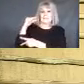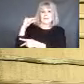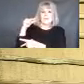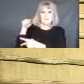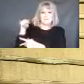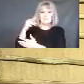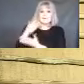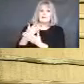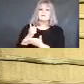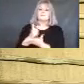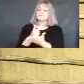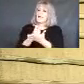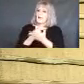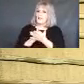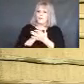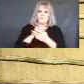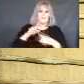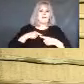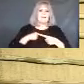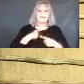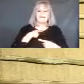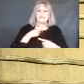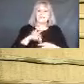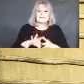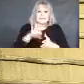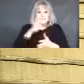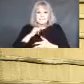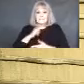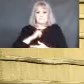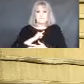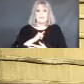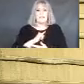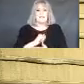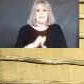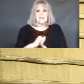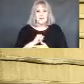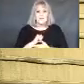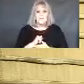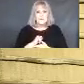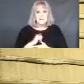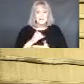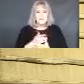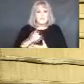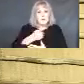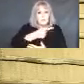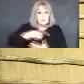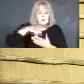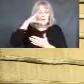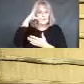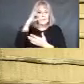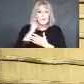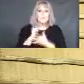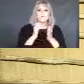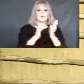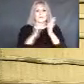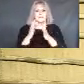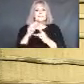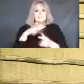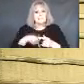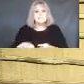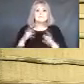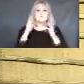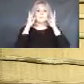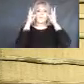dit doen. Want vrienden, ek dink vir baie van ons, ons sal nie stry dat Jesus koning is nie. Maar vir ons is dit